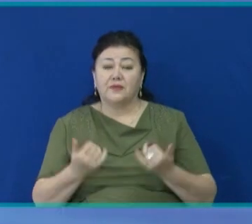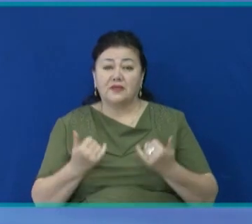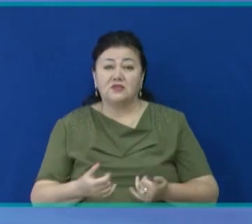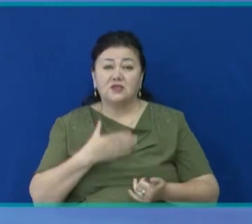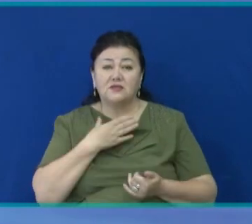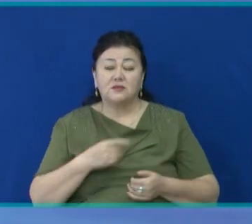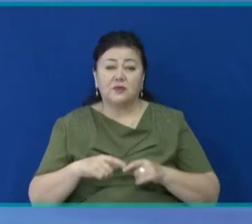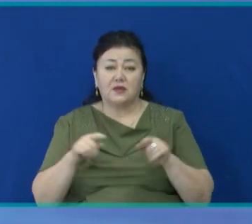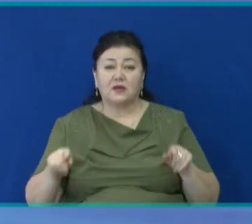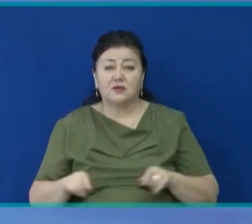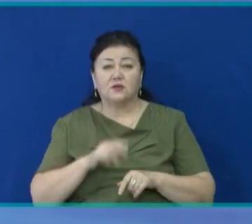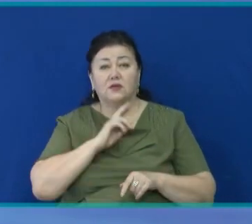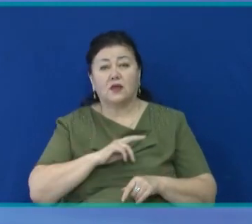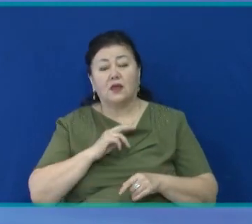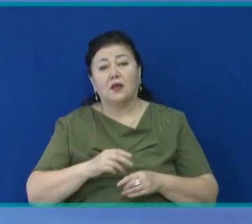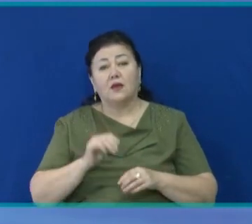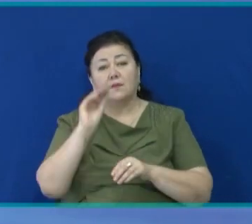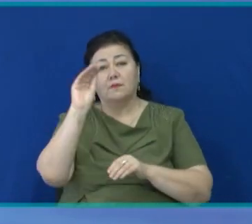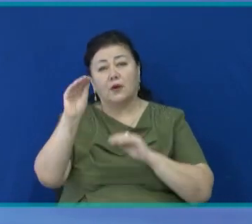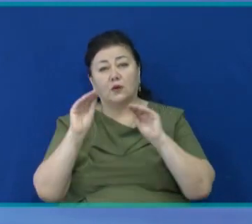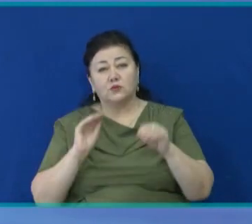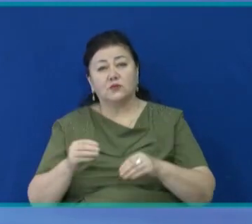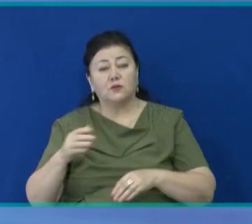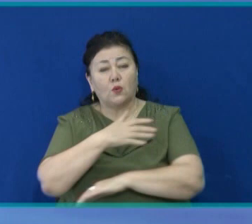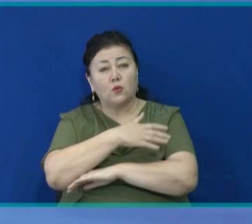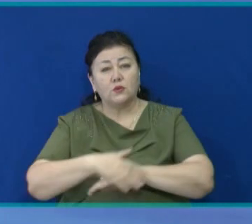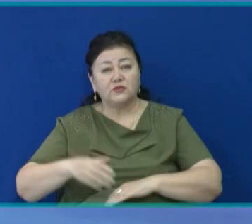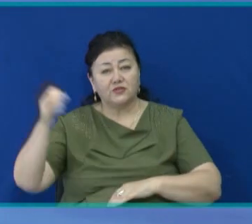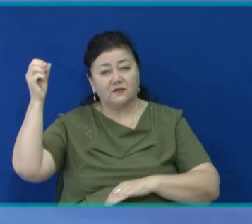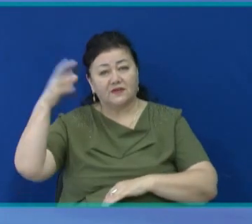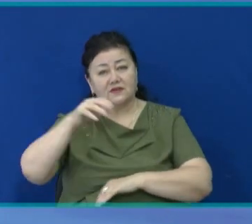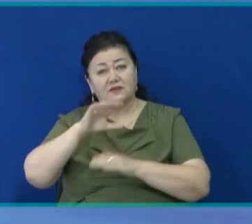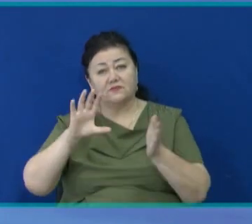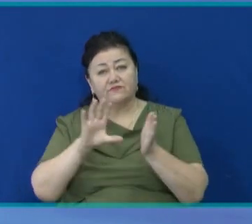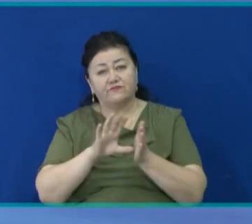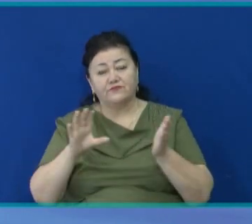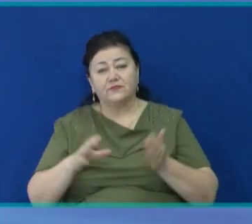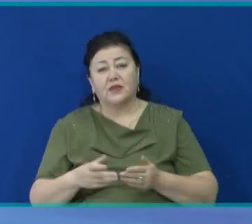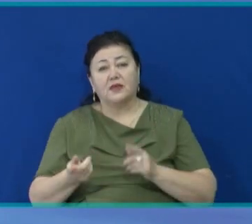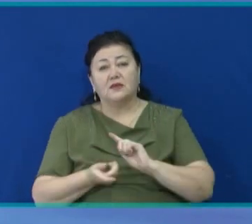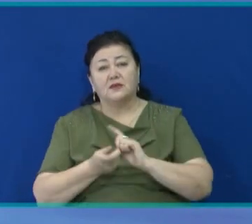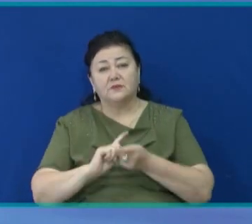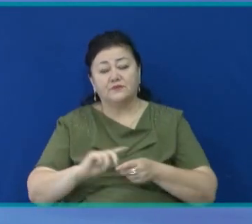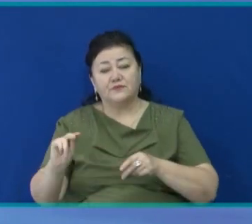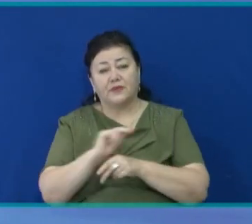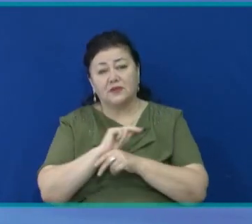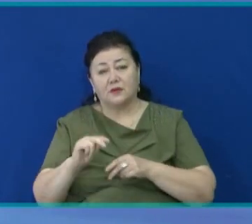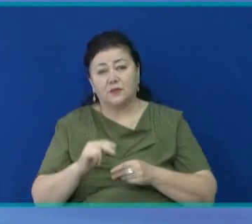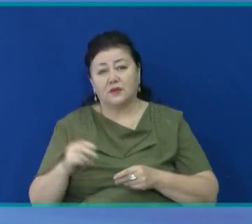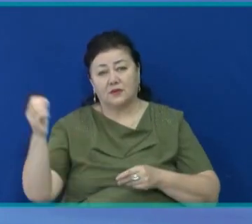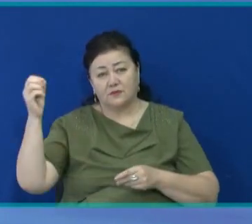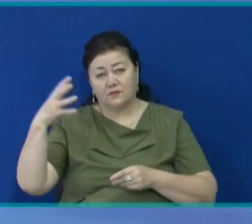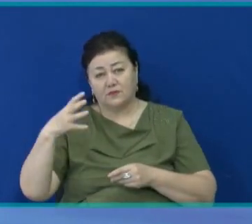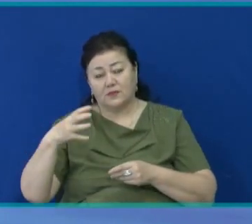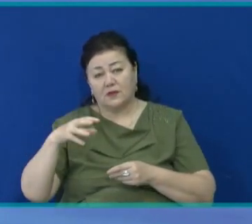Сейчас в семье ведутся работы по установке уличного освещения, ремонту и замене вышедших из строя осветительных приборов.